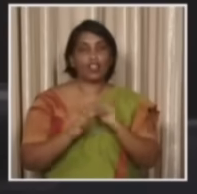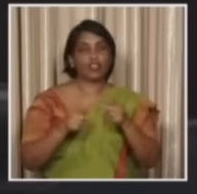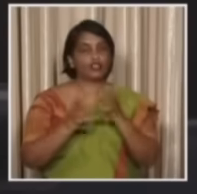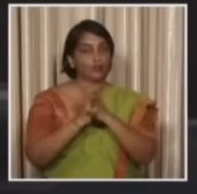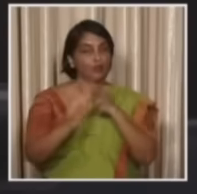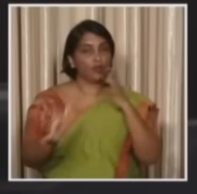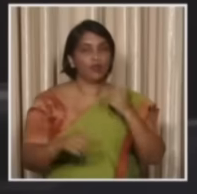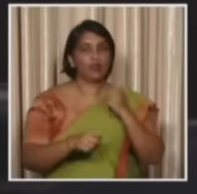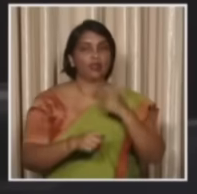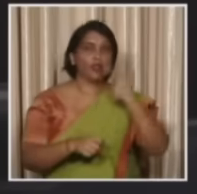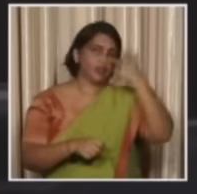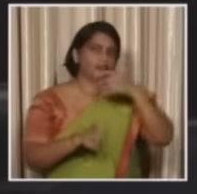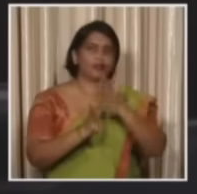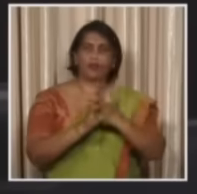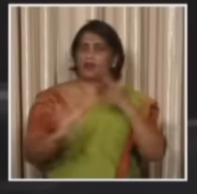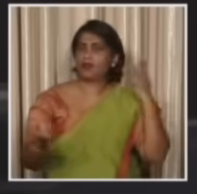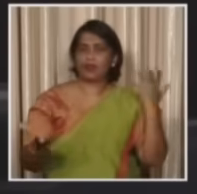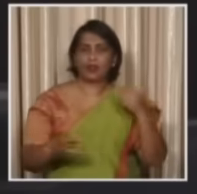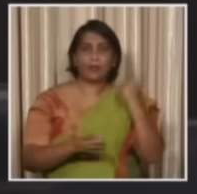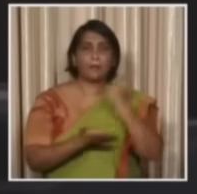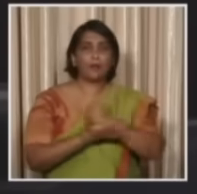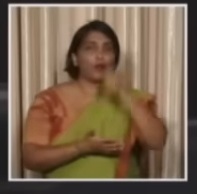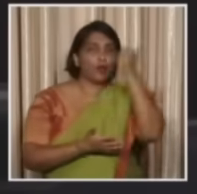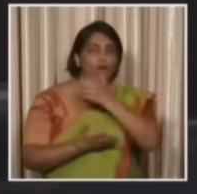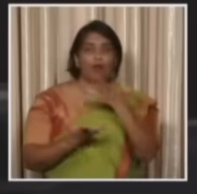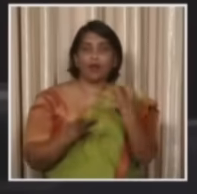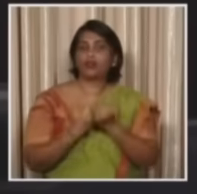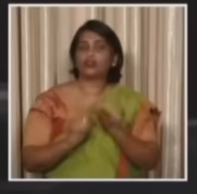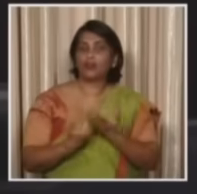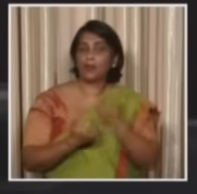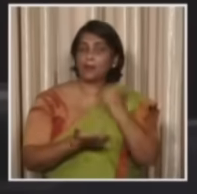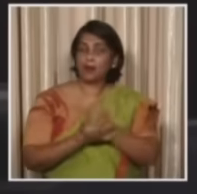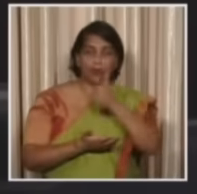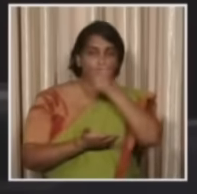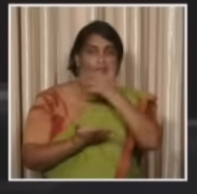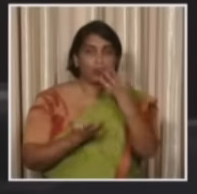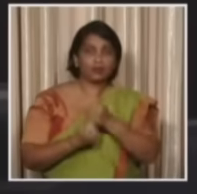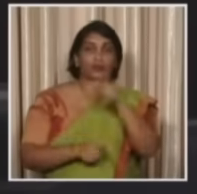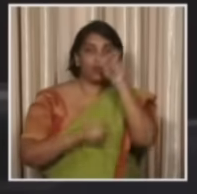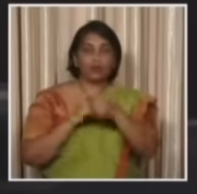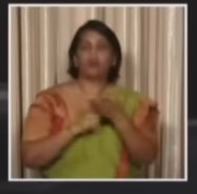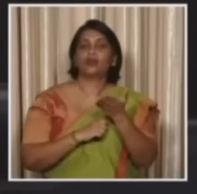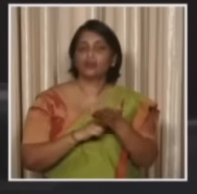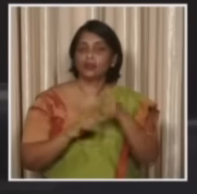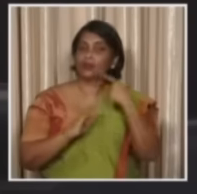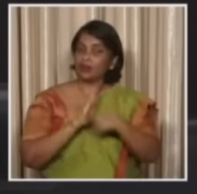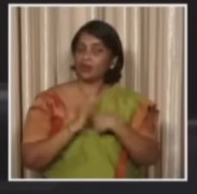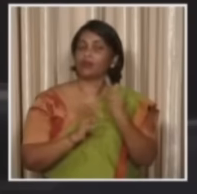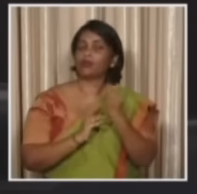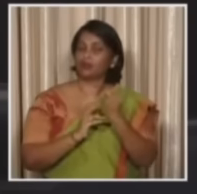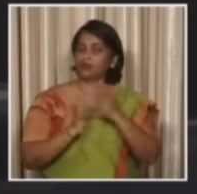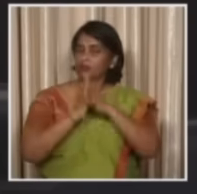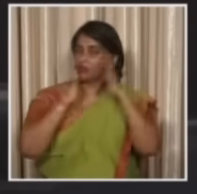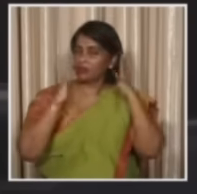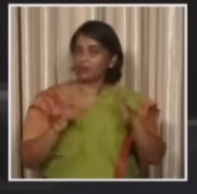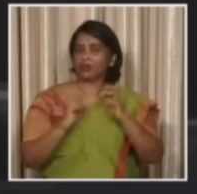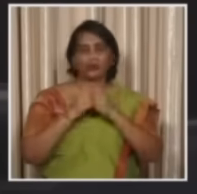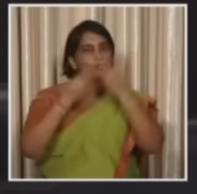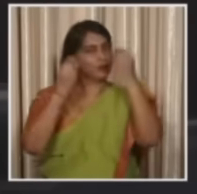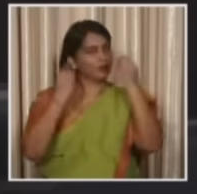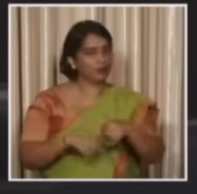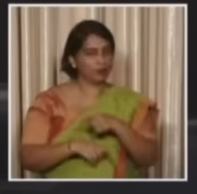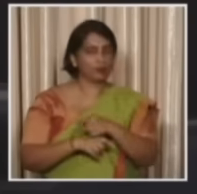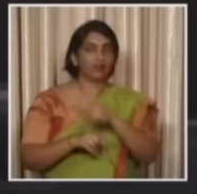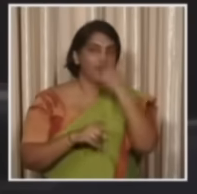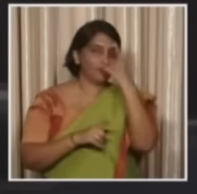පෝලින් ඇති වෙන්නේ නැහැ. නිසා කවුද මහබැංකුව කොල්ල කෑවේ? මහබැංකුව කොල්ල කපු අය තමයි මෙරටේ ආර්ථිකයේ බරපතල විදිහට කඩාවැටුවේ.